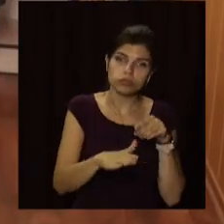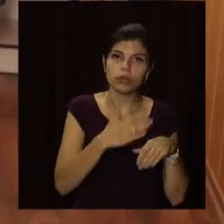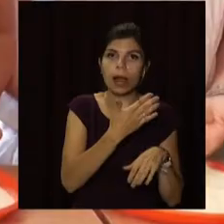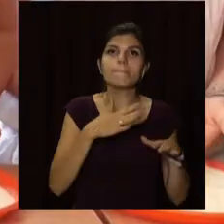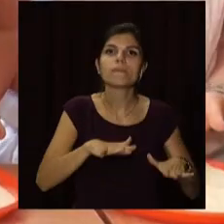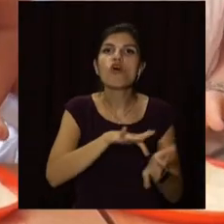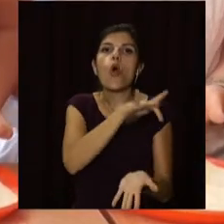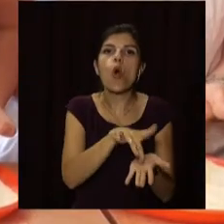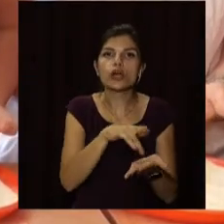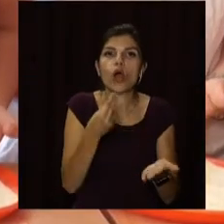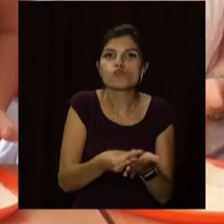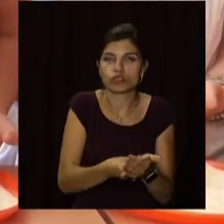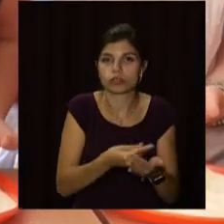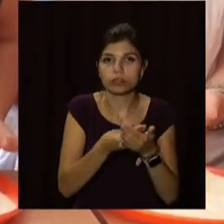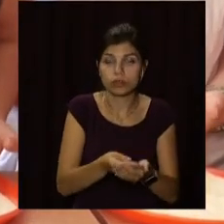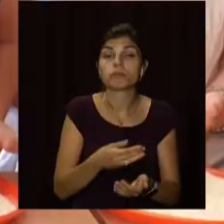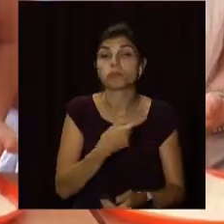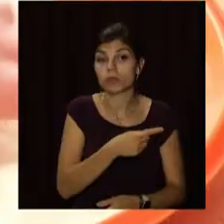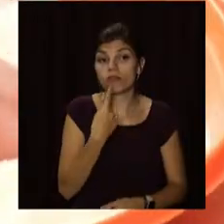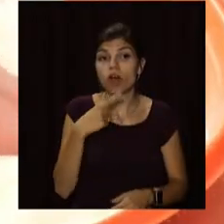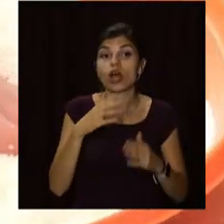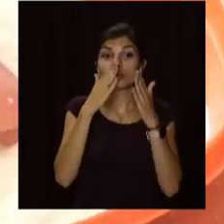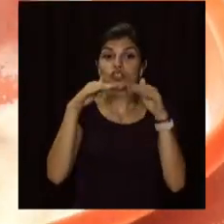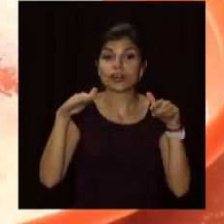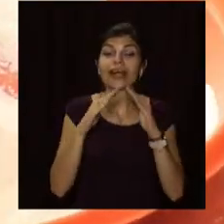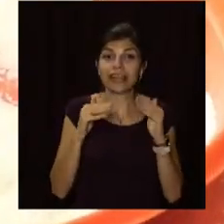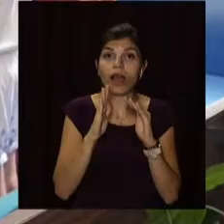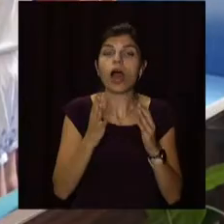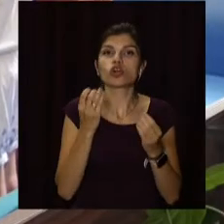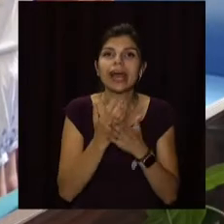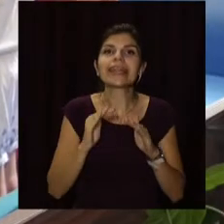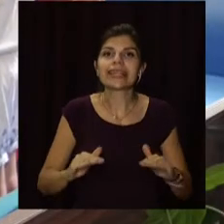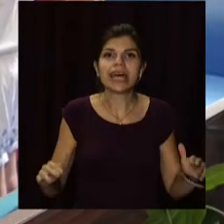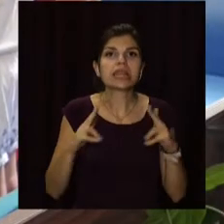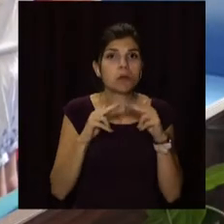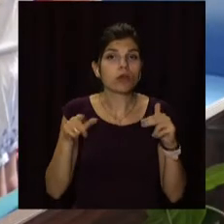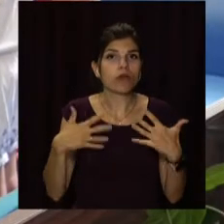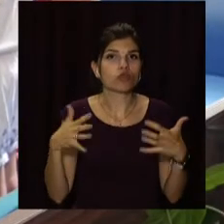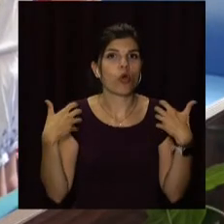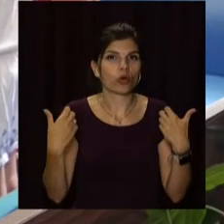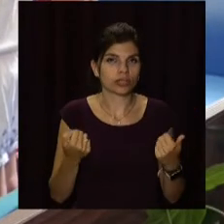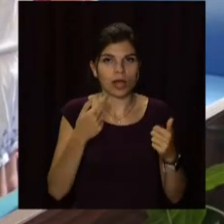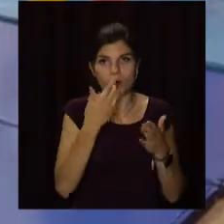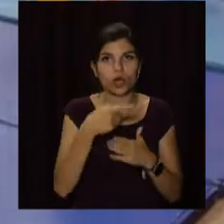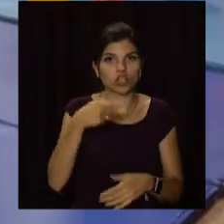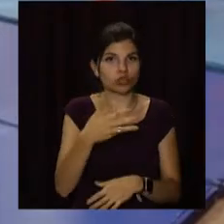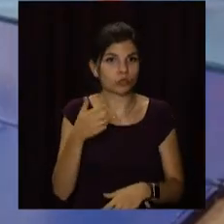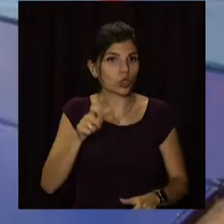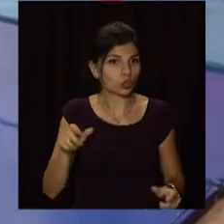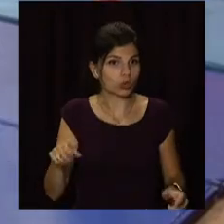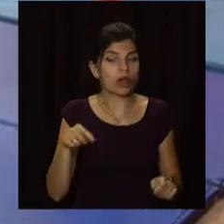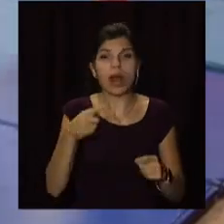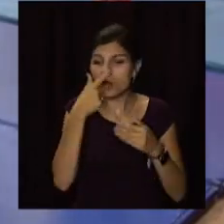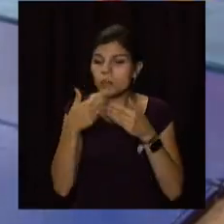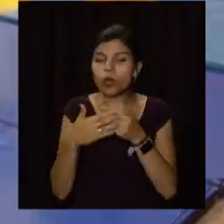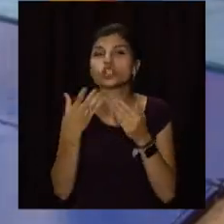міський бюджет. Окрім пришкільних таборів, у місті працює табір «Діти Дніпра». Там вже оздоровилися 1500 школярів.